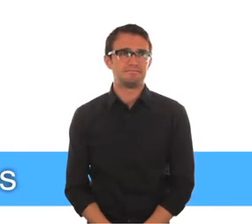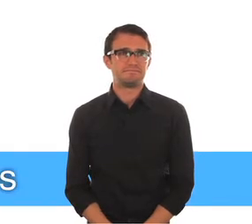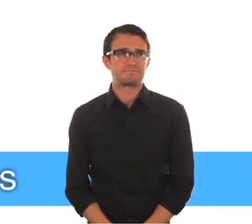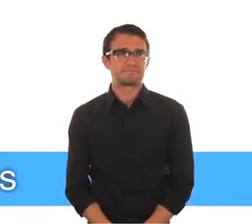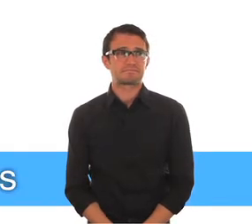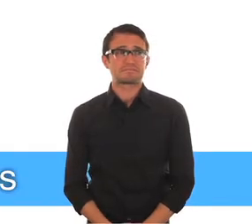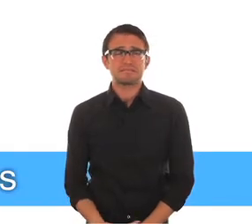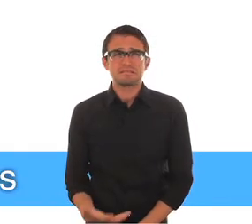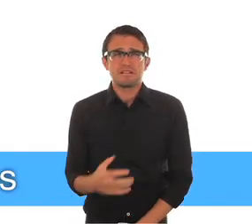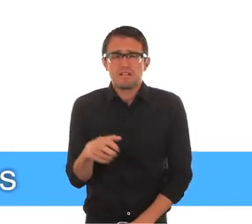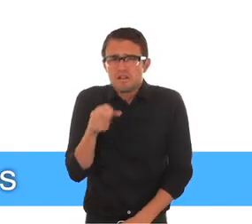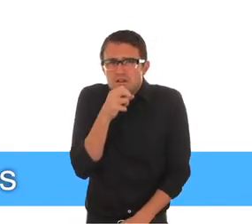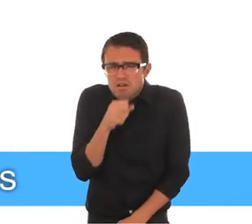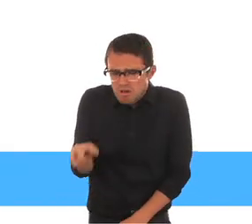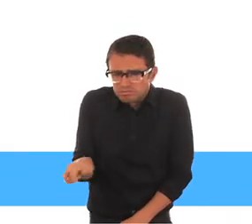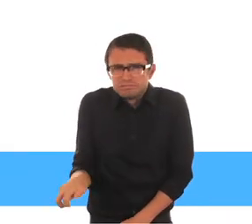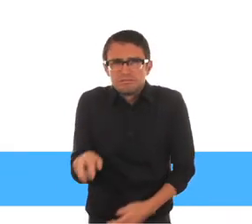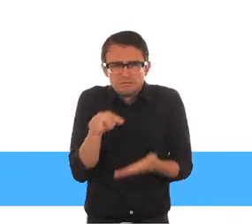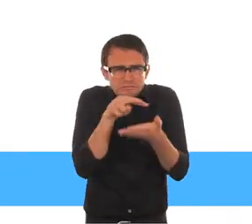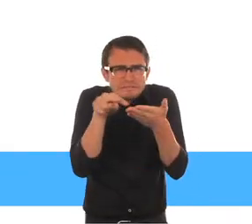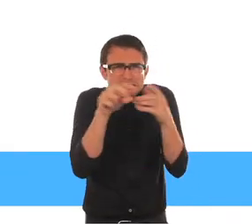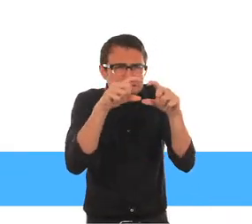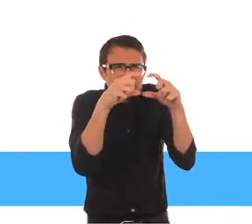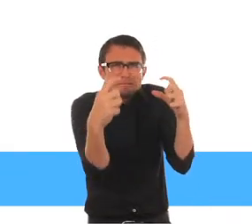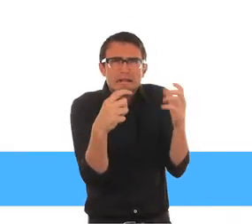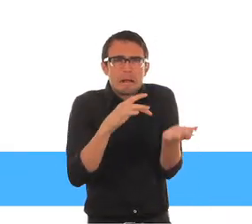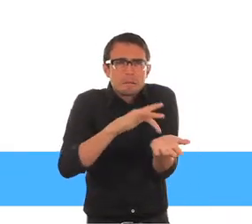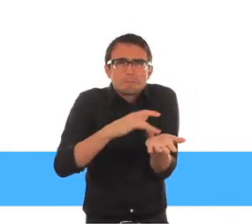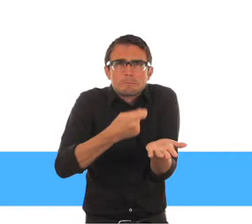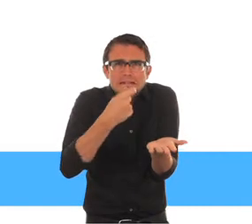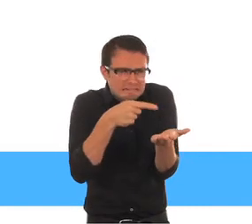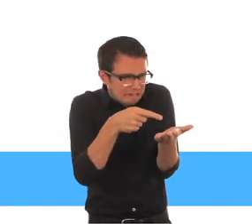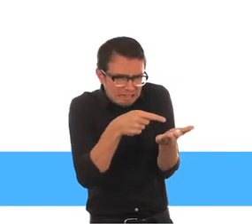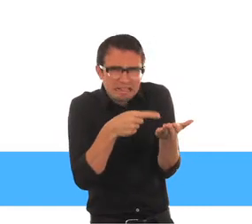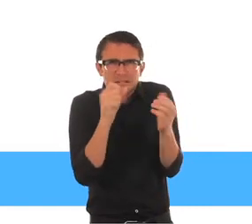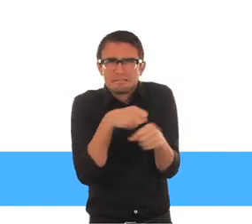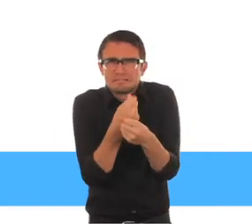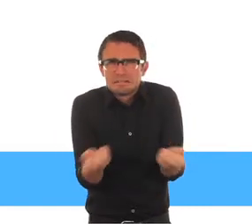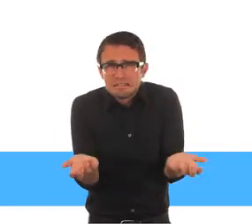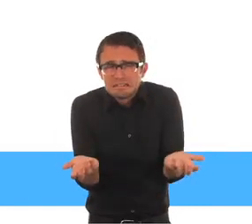Une personne âgée qui ne peut pas lire les instructions en petits caractères sur un médicament.